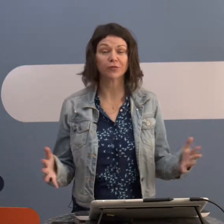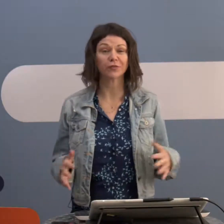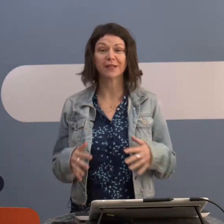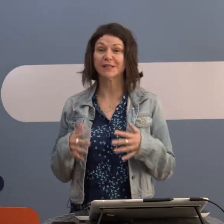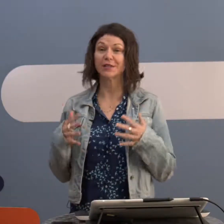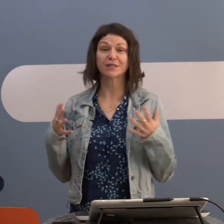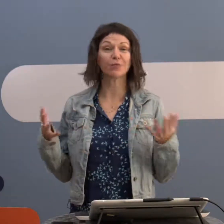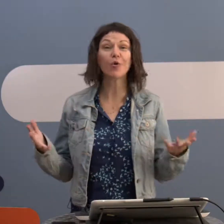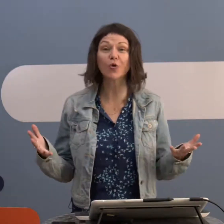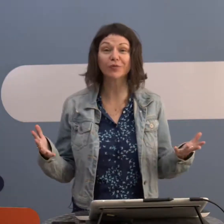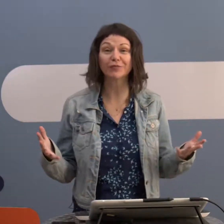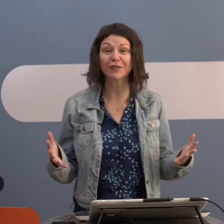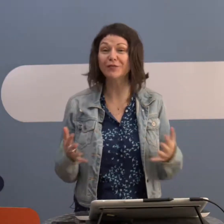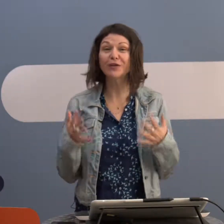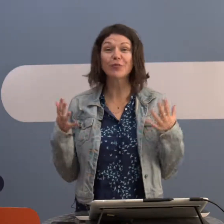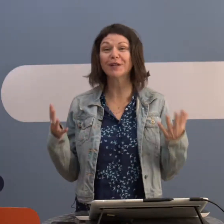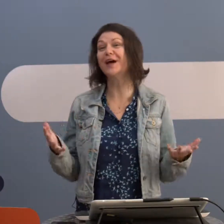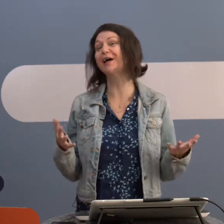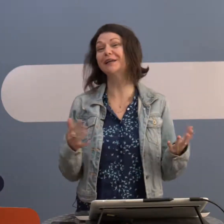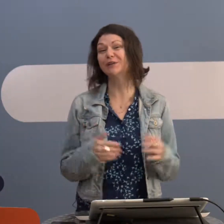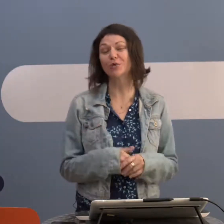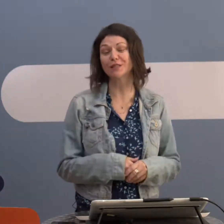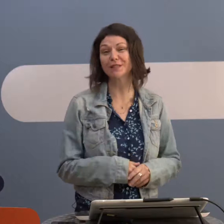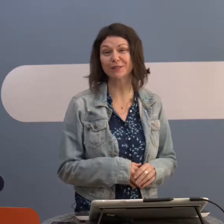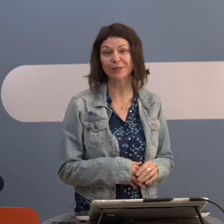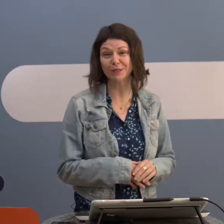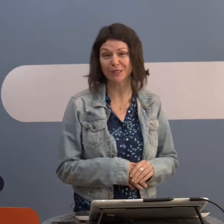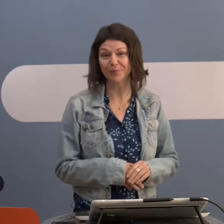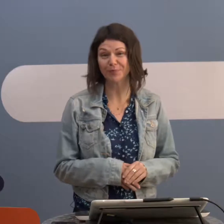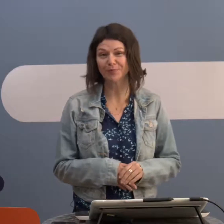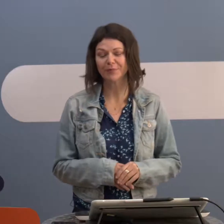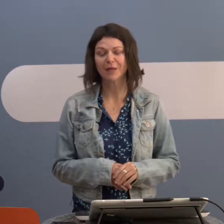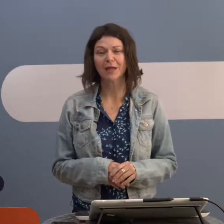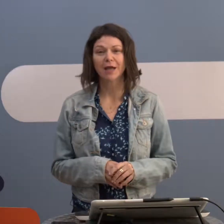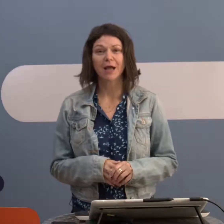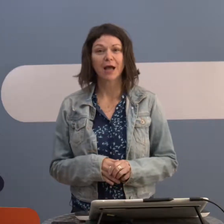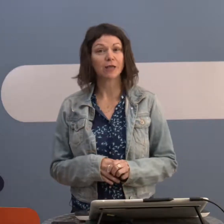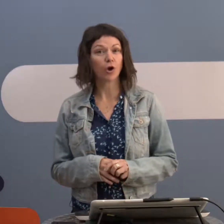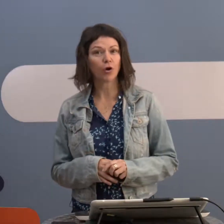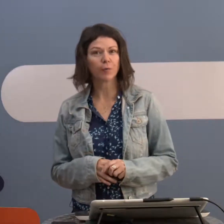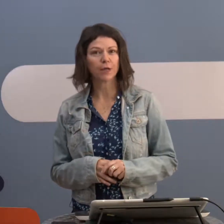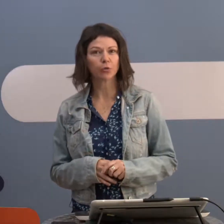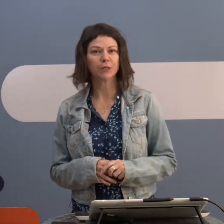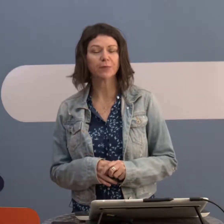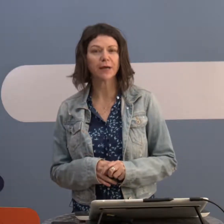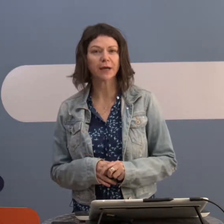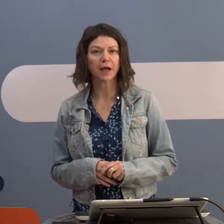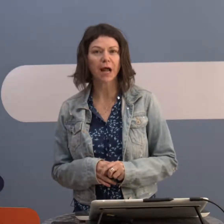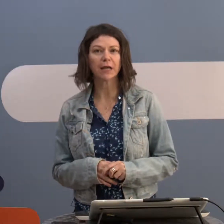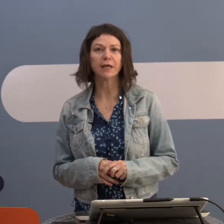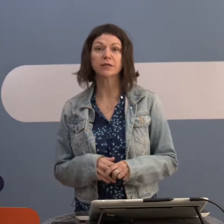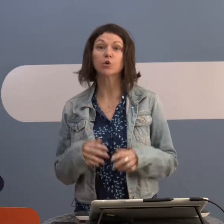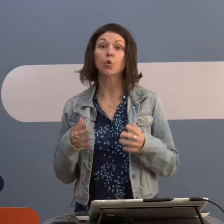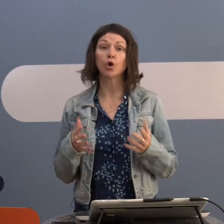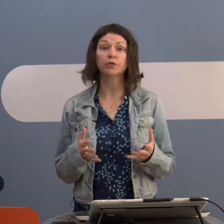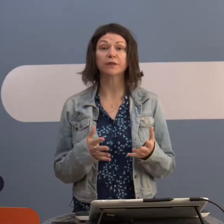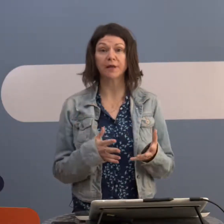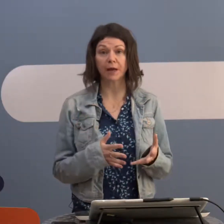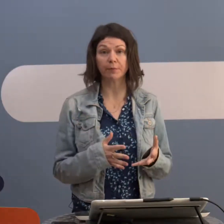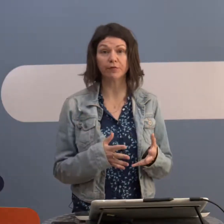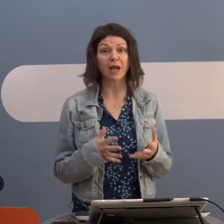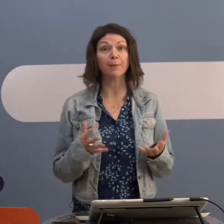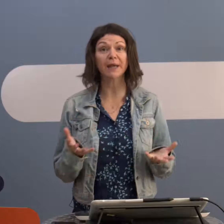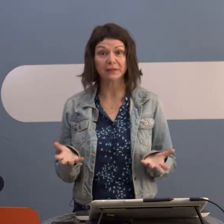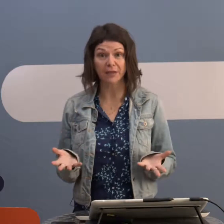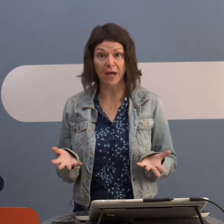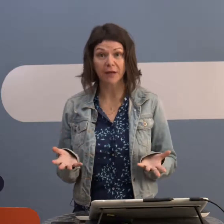לספרות, ליזמות, ואני אפילו מנחה את מועצת התלמידים. היום אנחנו נדבר על זכויות